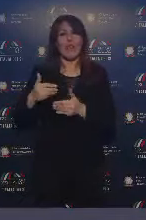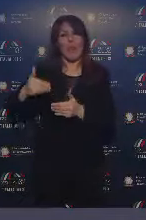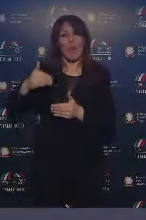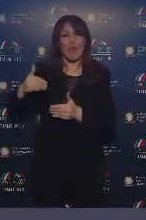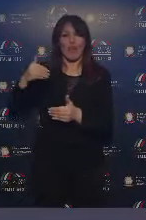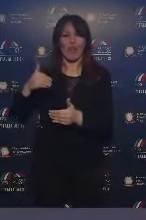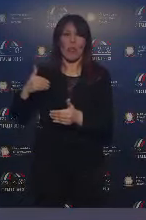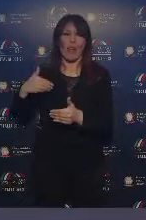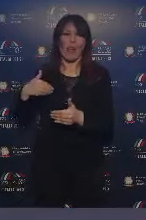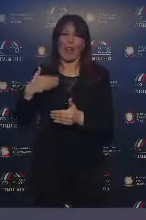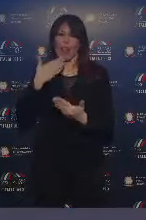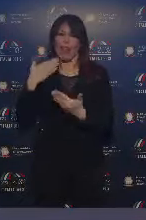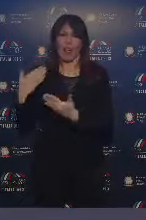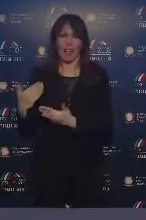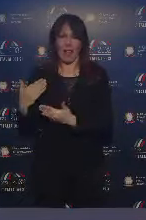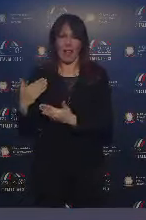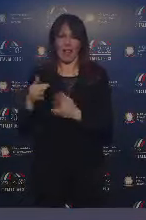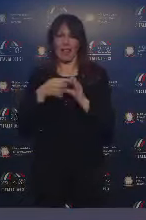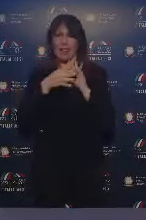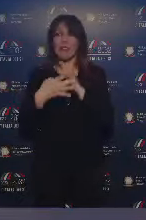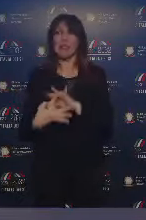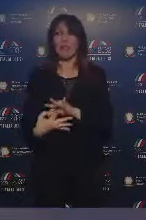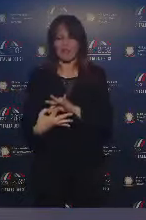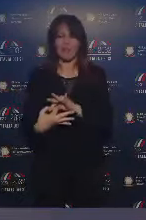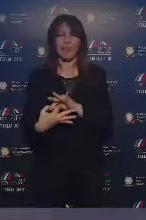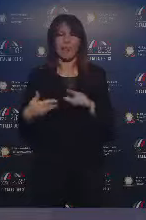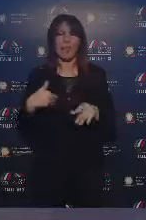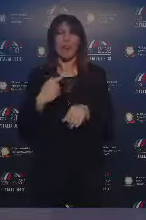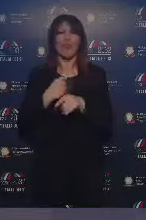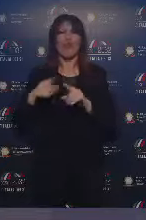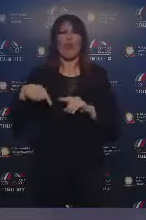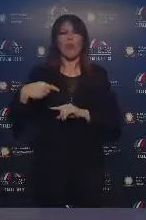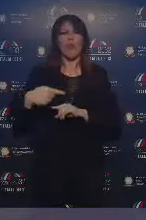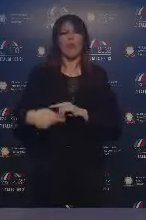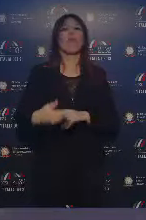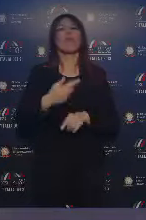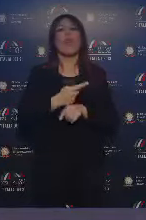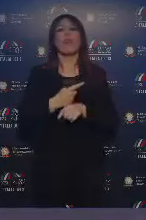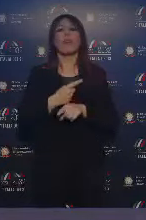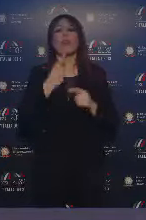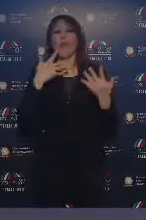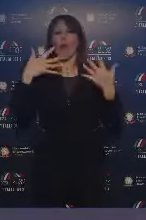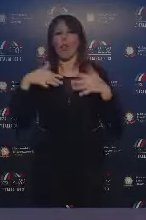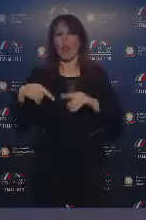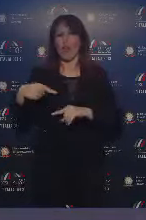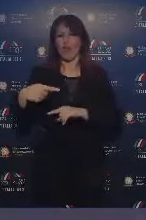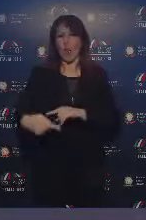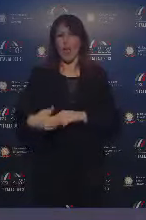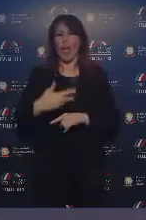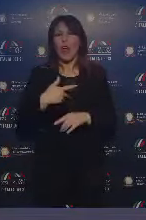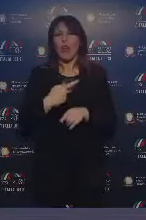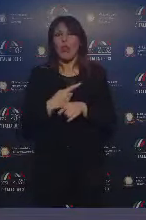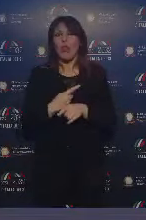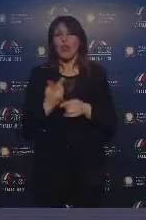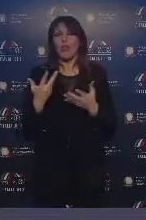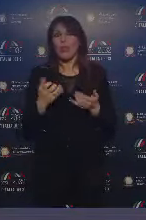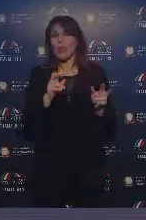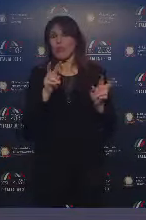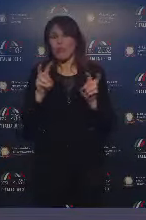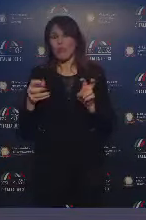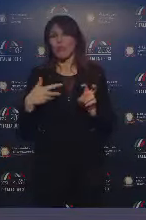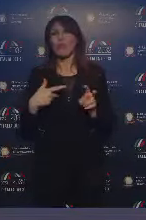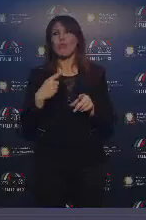stiamo riempiendo di contenuti quello che è L'Arco del prossimo decennio perché mi sono dato Qua ci sono anche parecchi